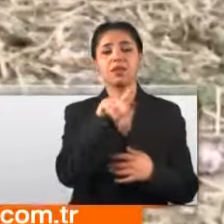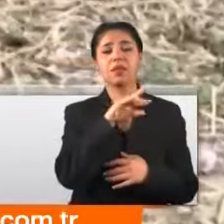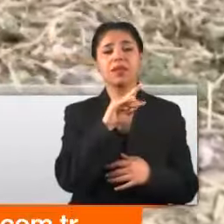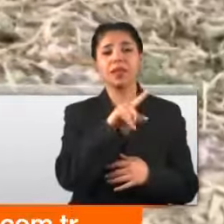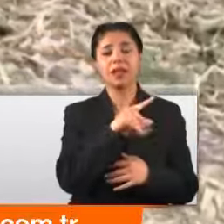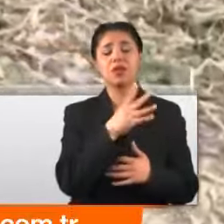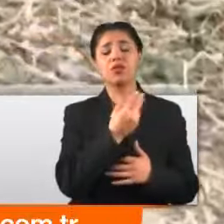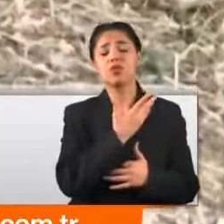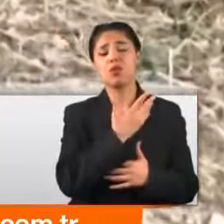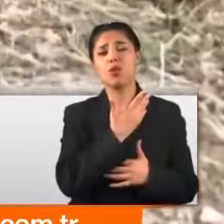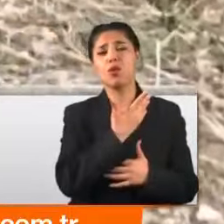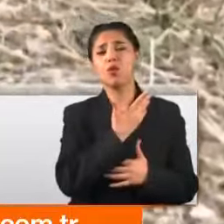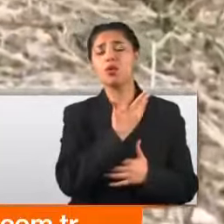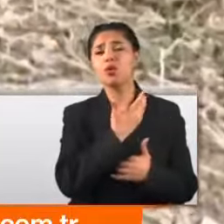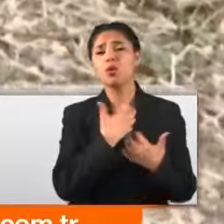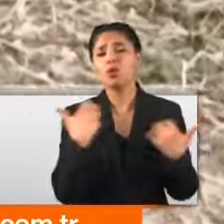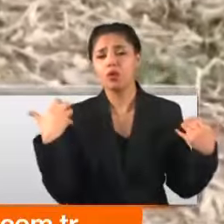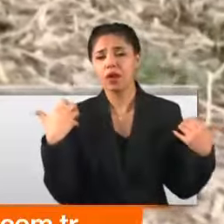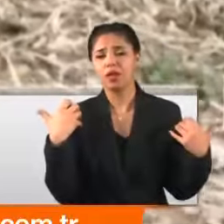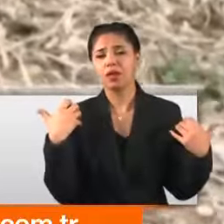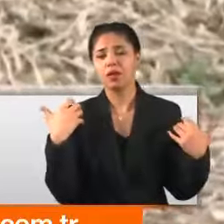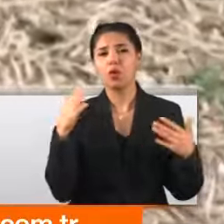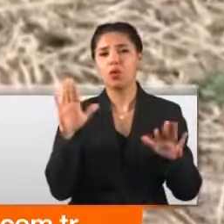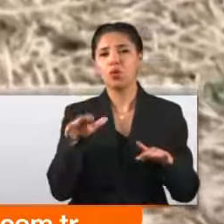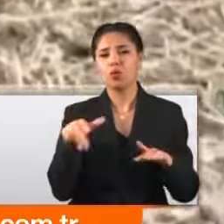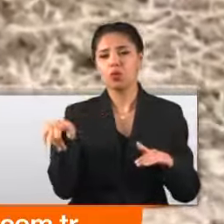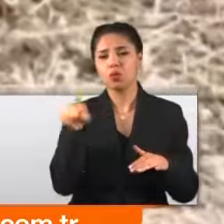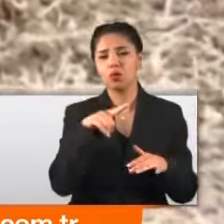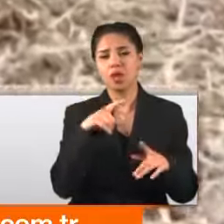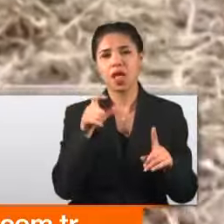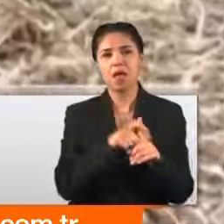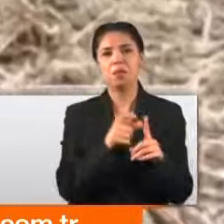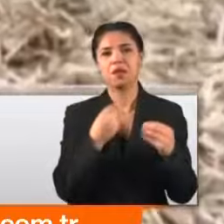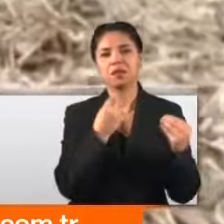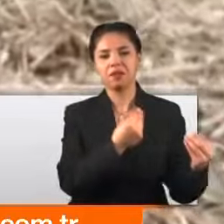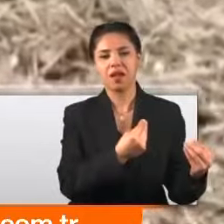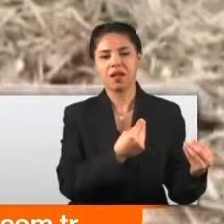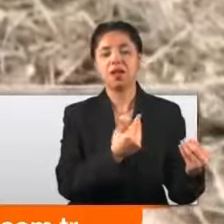tilkiye emanet etti. Ama yine de gözü hep üzerinde.